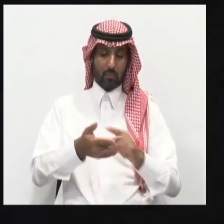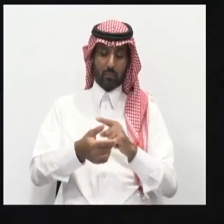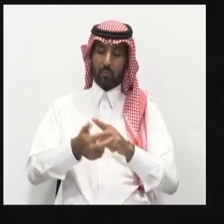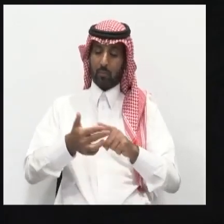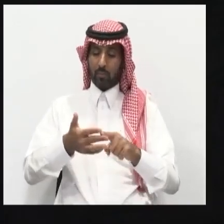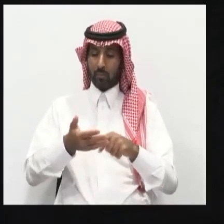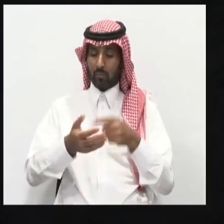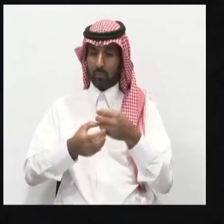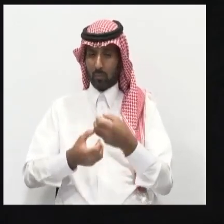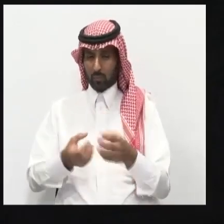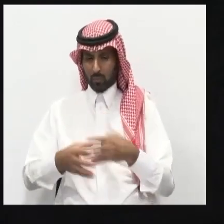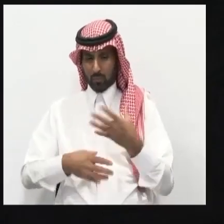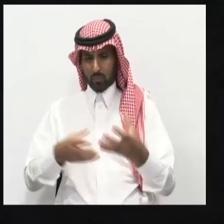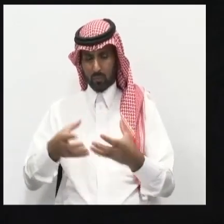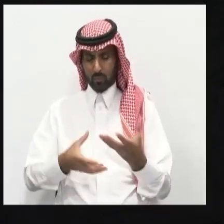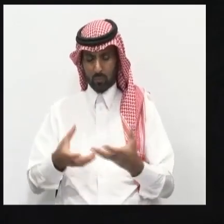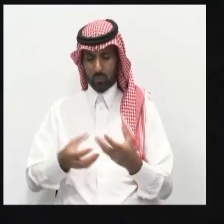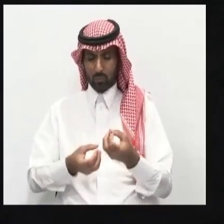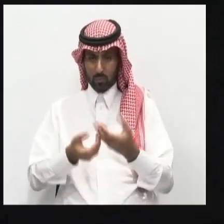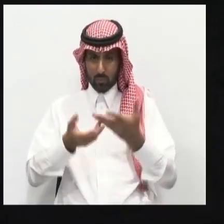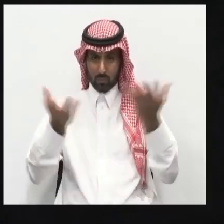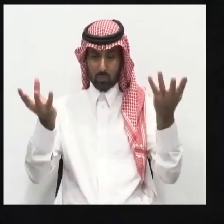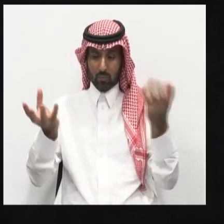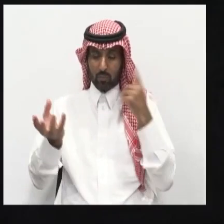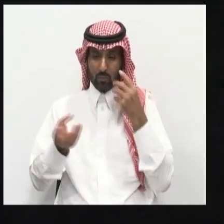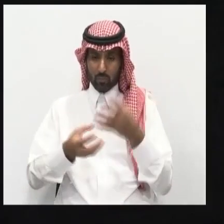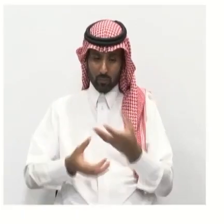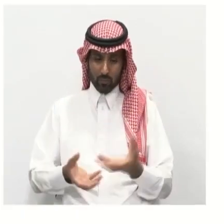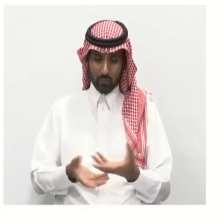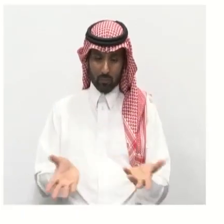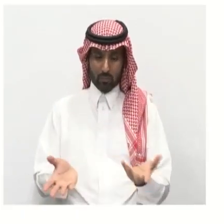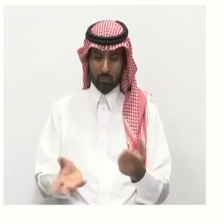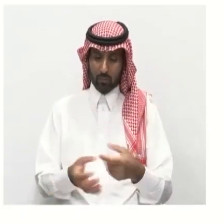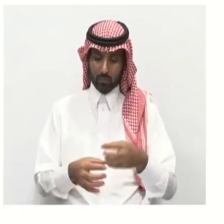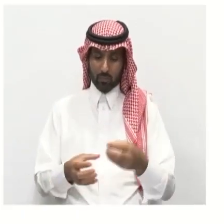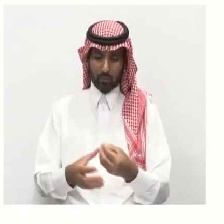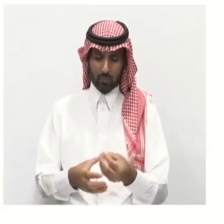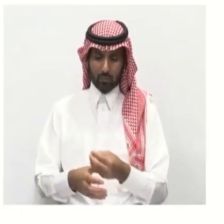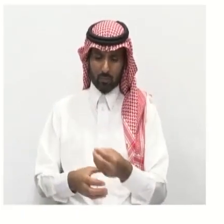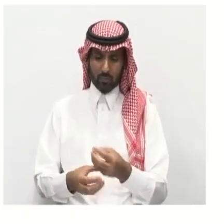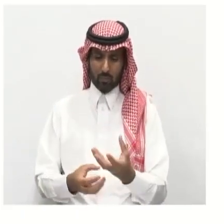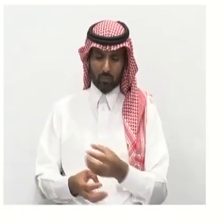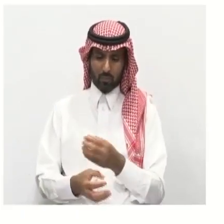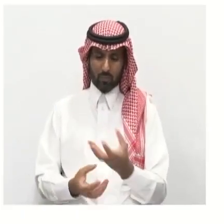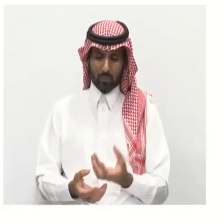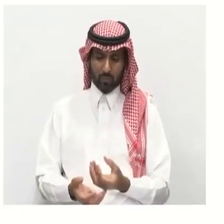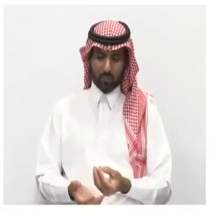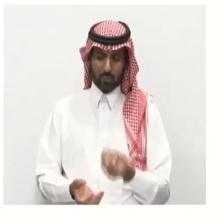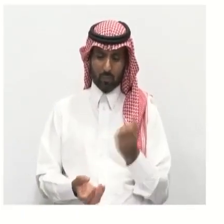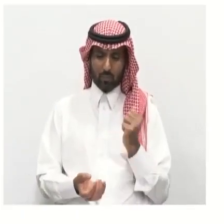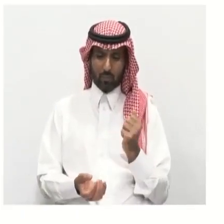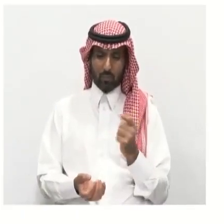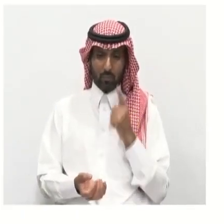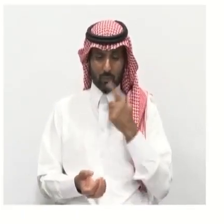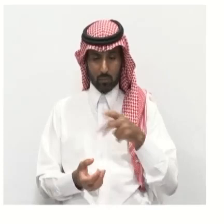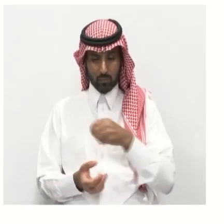راسب او تفاعل تكون ماء او تفاعل تكون ايش تفاعل تكون غاز وحنا عارفين يا شباب ان التفاعلات المحل